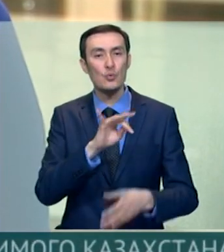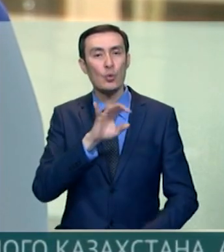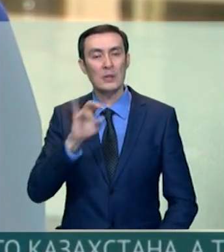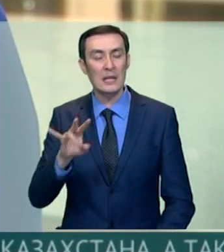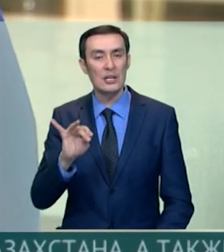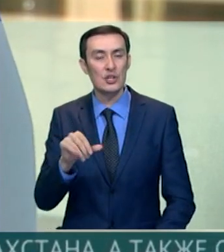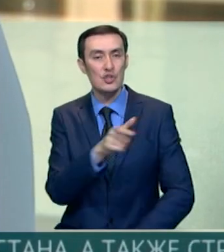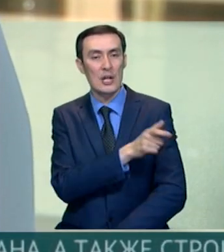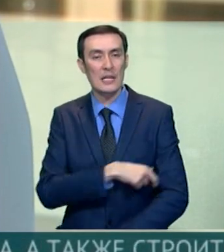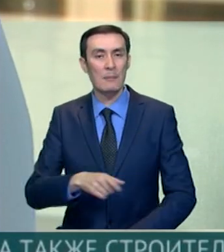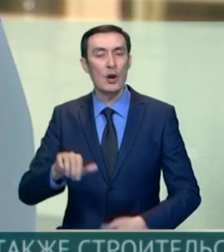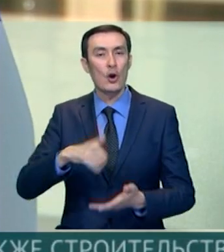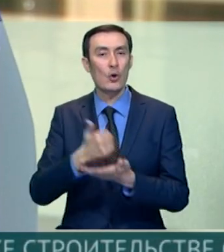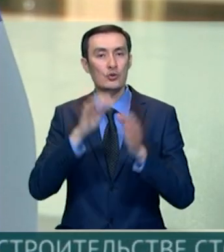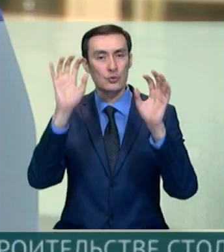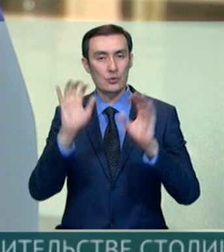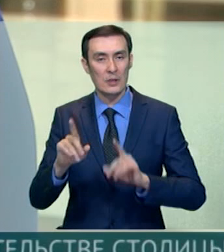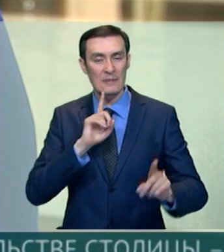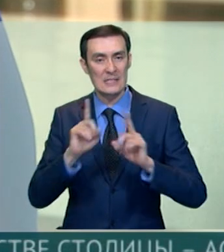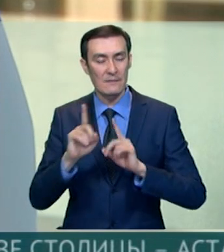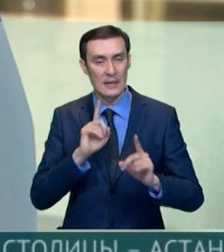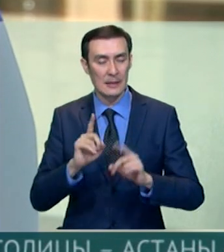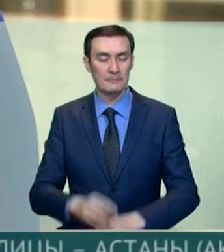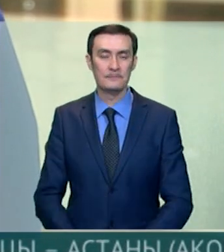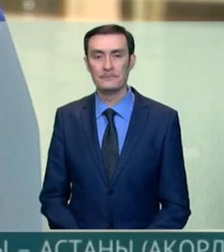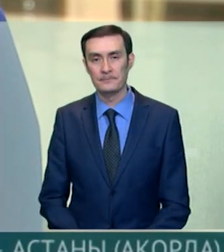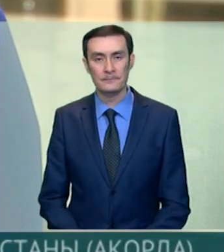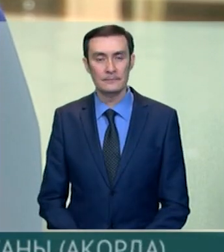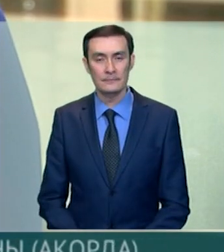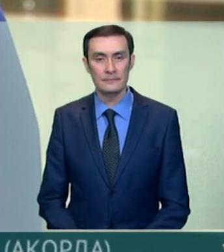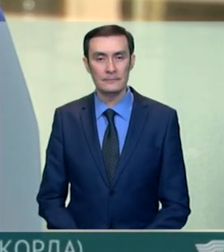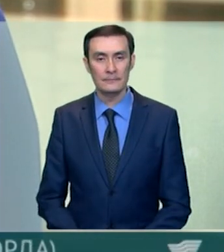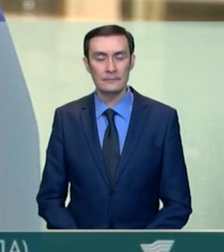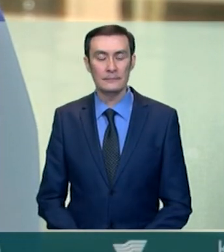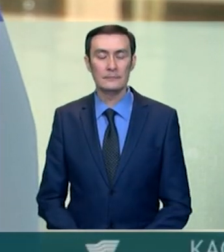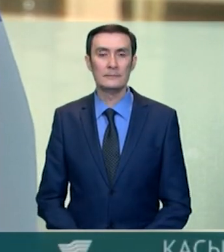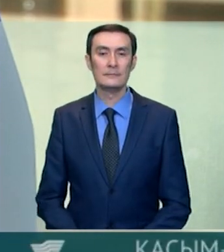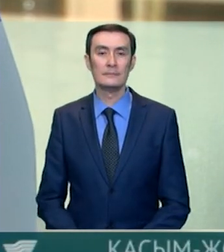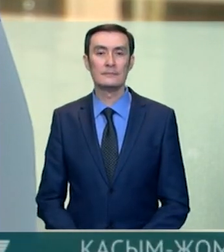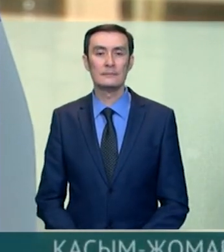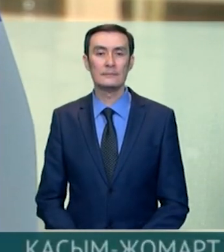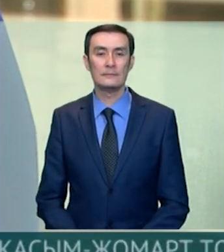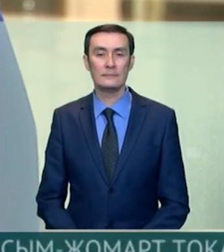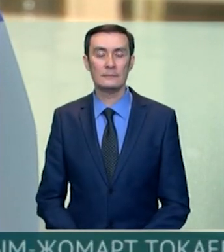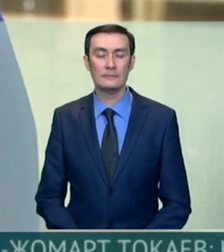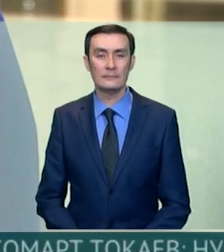и членом Конституционного Совета. Назымгуль Кумыспаева, Алибек Алиев, Ержан Канапиаулы, Хабар.